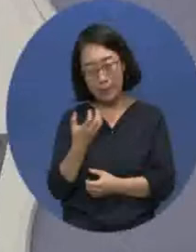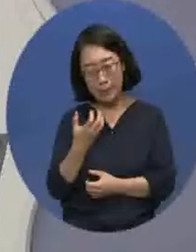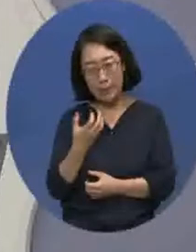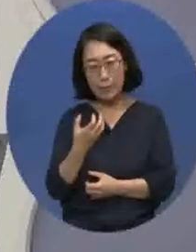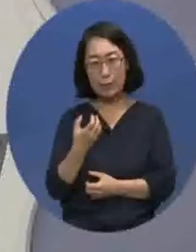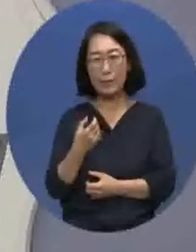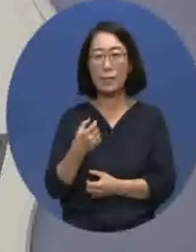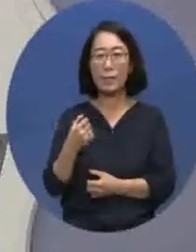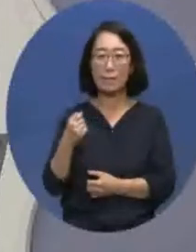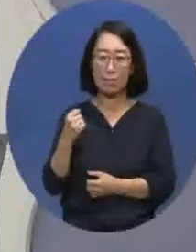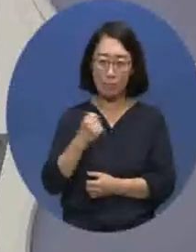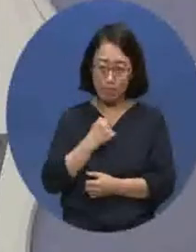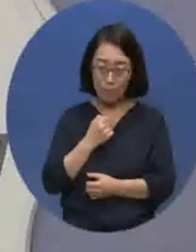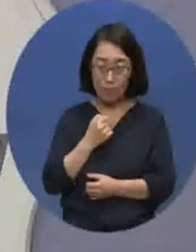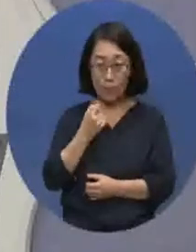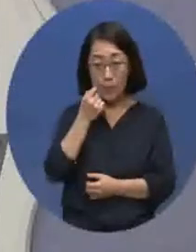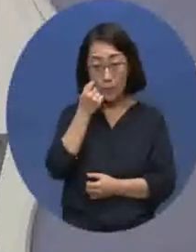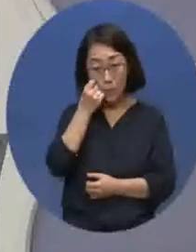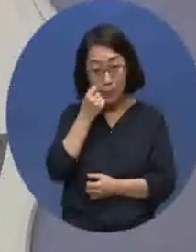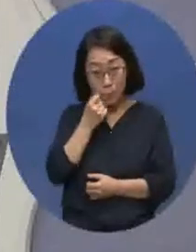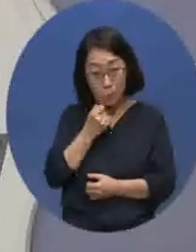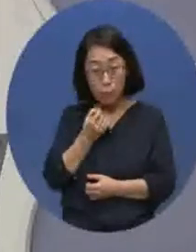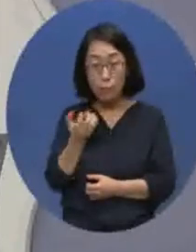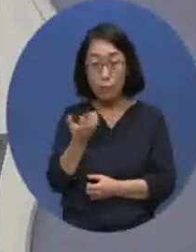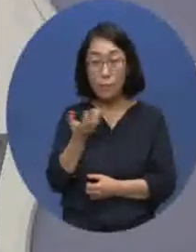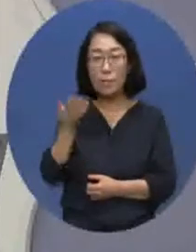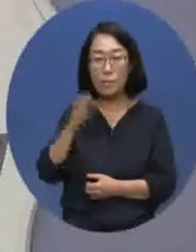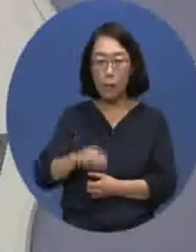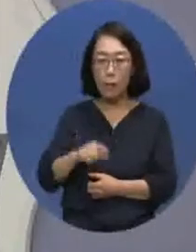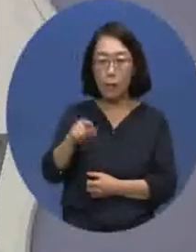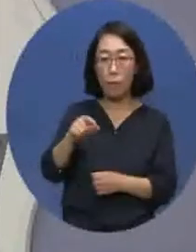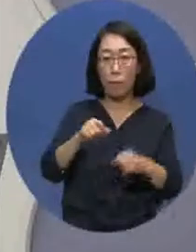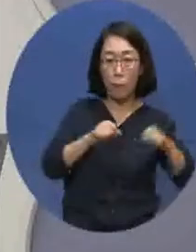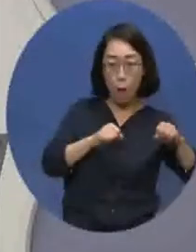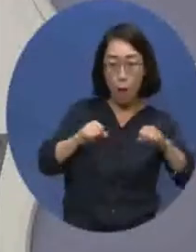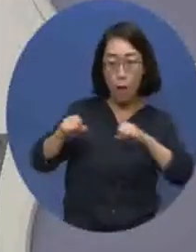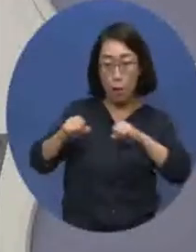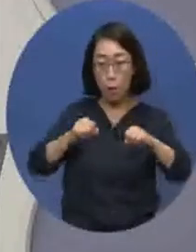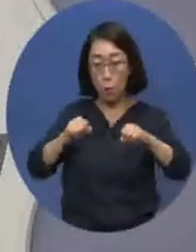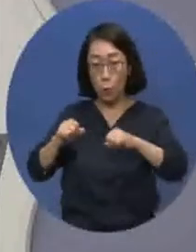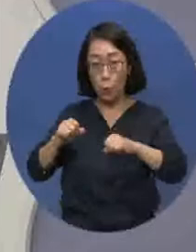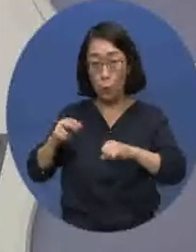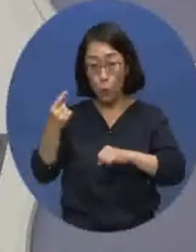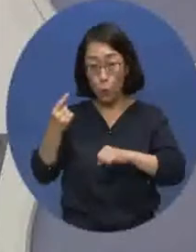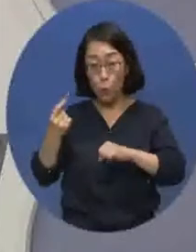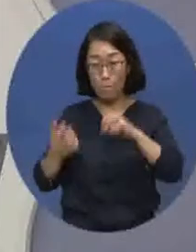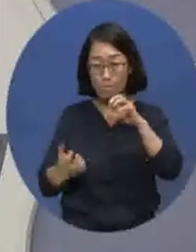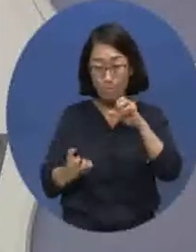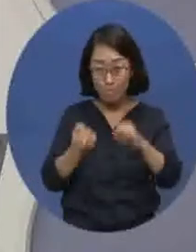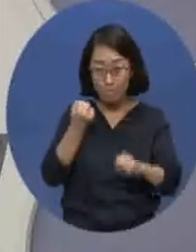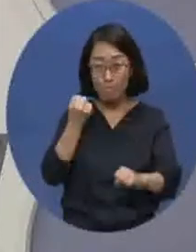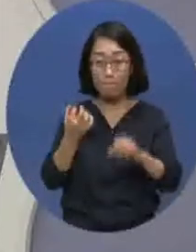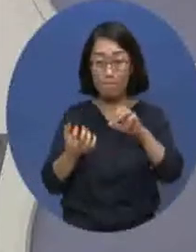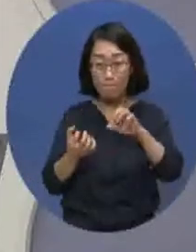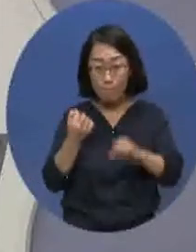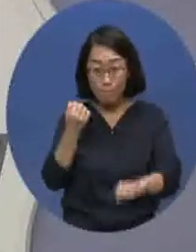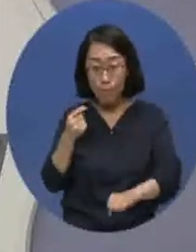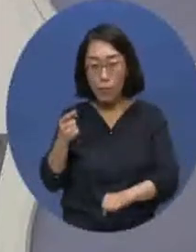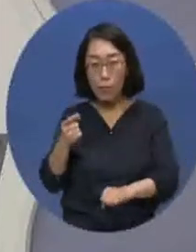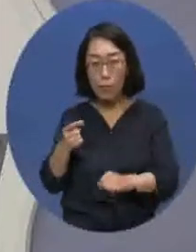하지만 그런 움직임 자체가 우리 사회의 어정 어정 치 적인